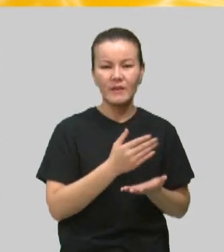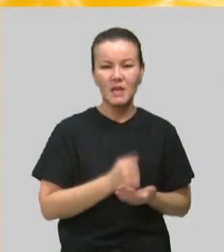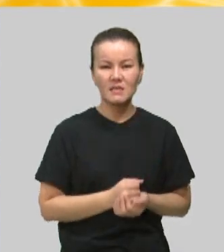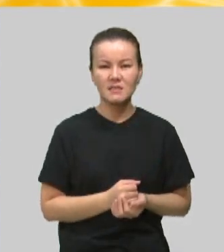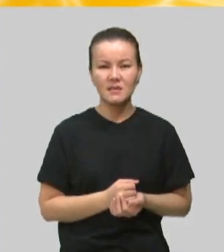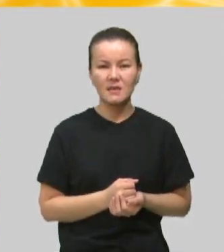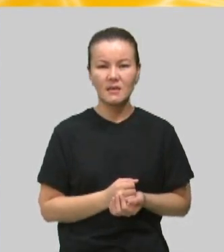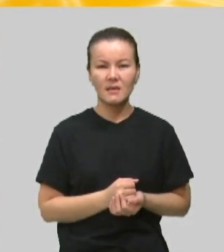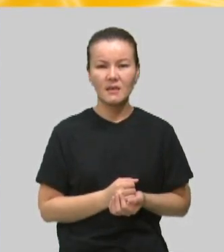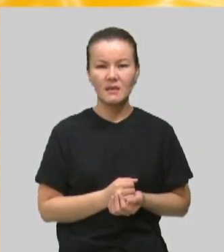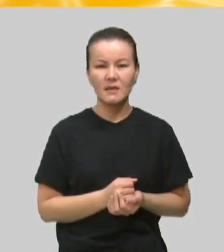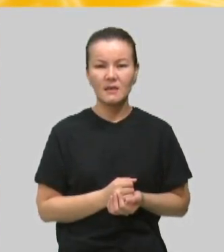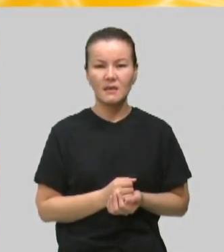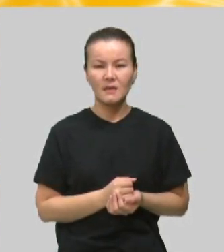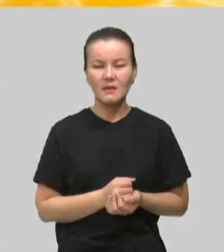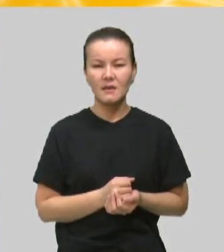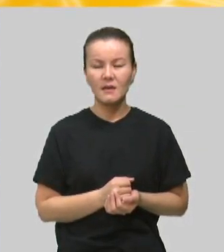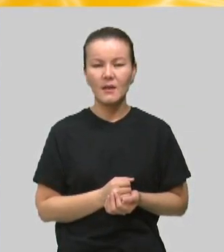является?